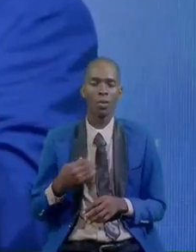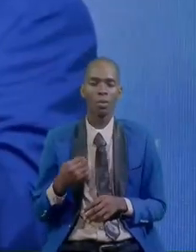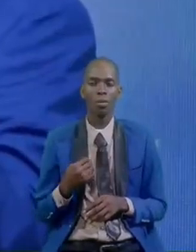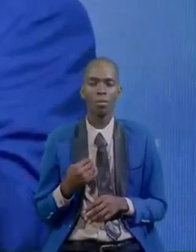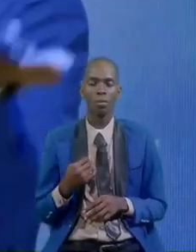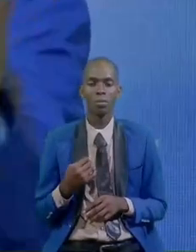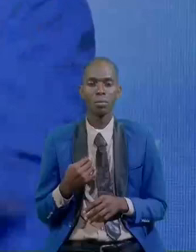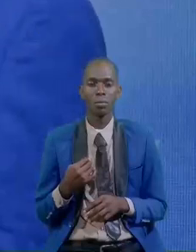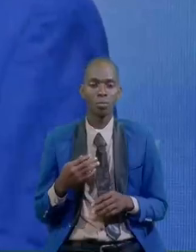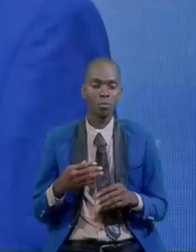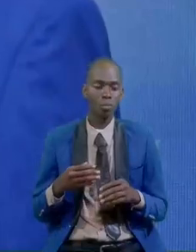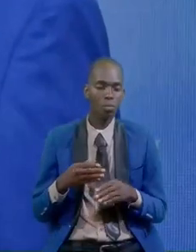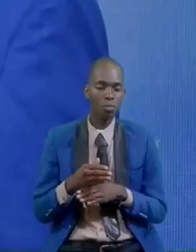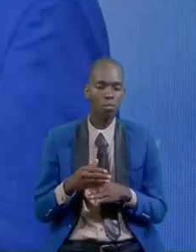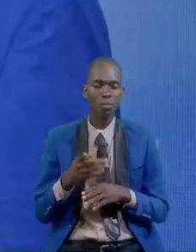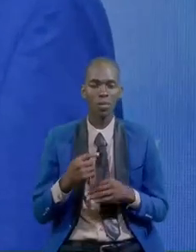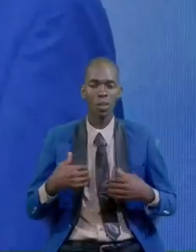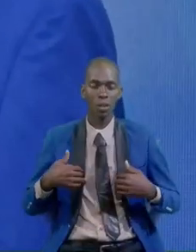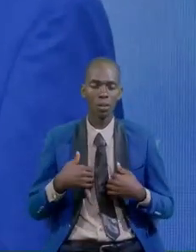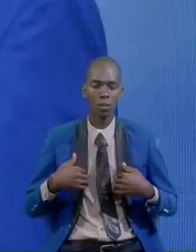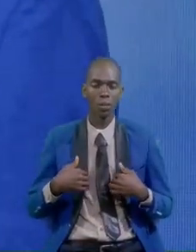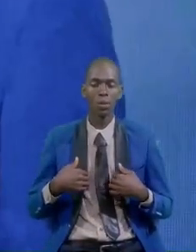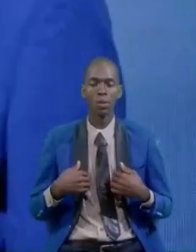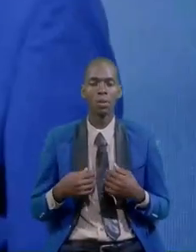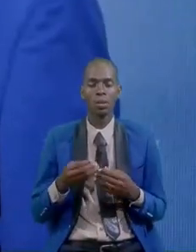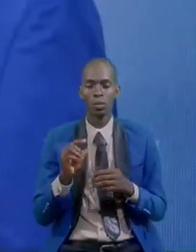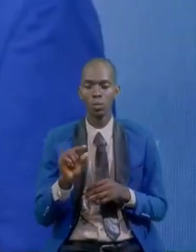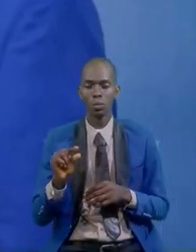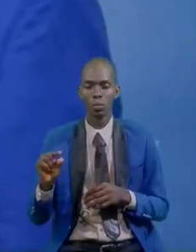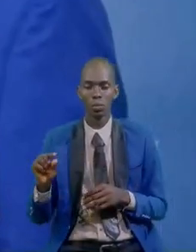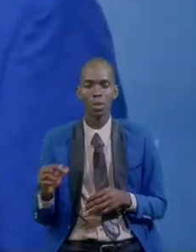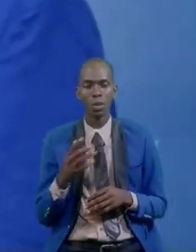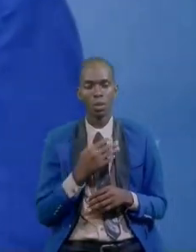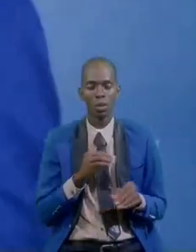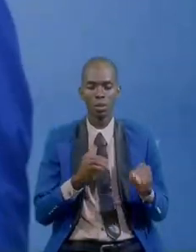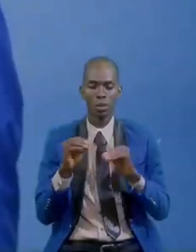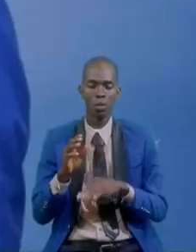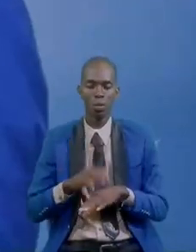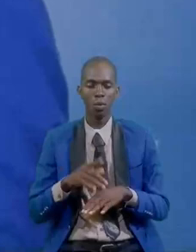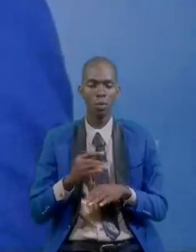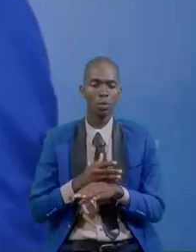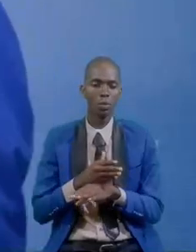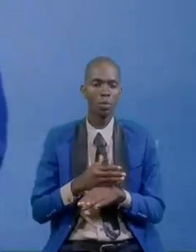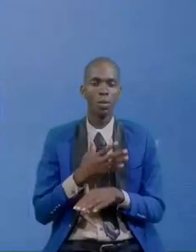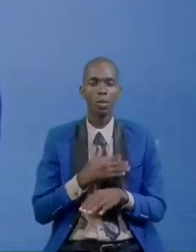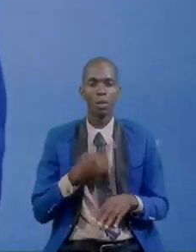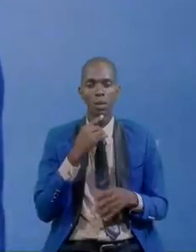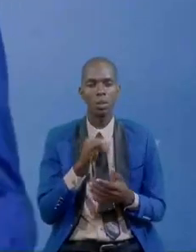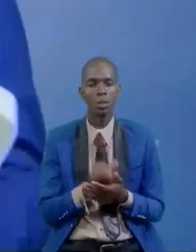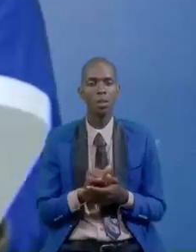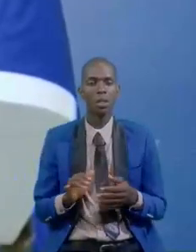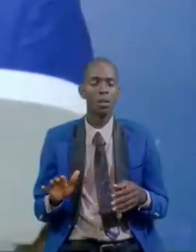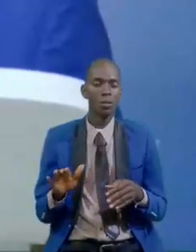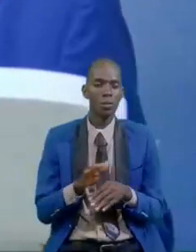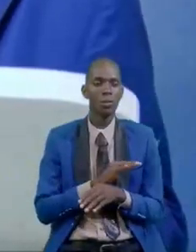Coupa le taureau par morceaux et le plaça sur le bois. Puis il dit, remplissez d'eau quatre cruches